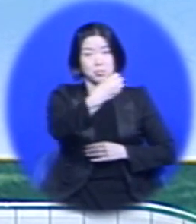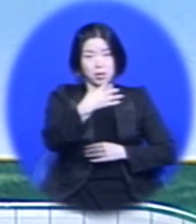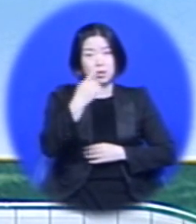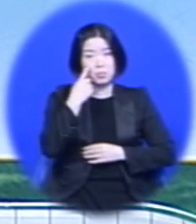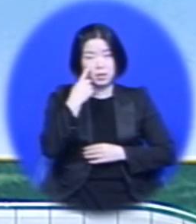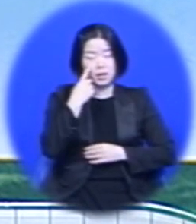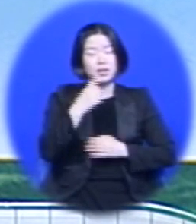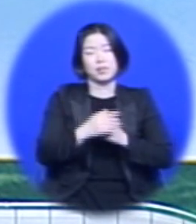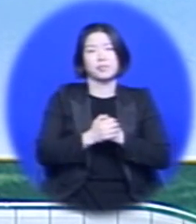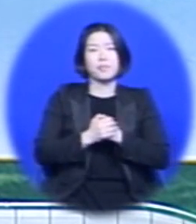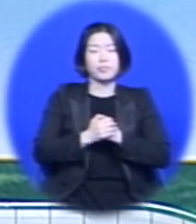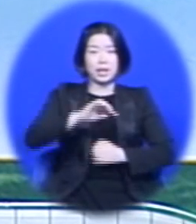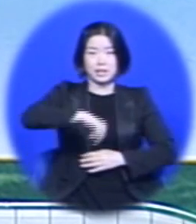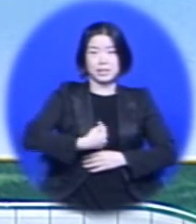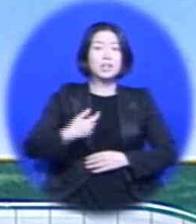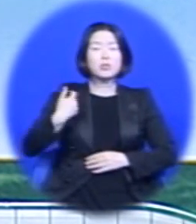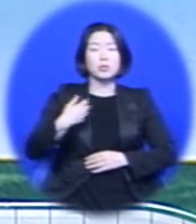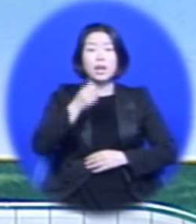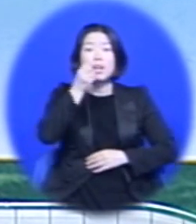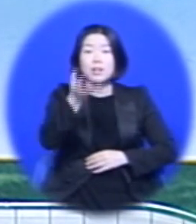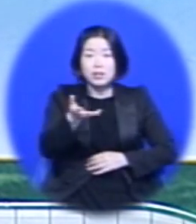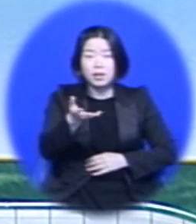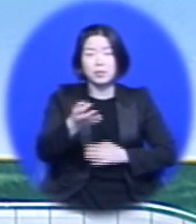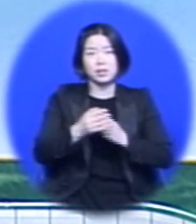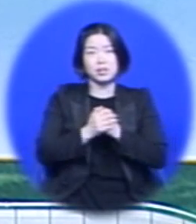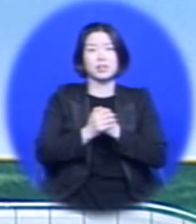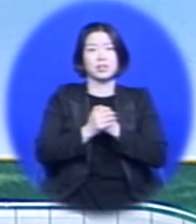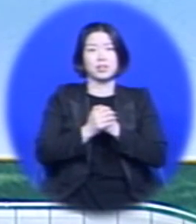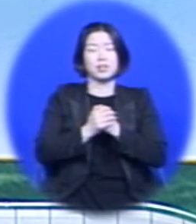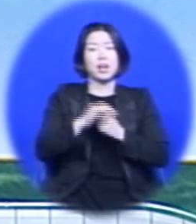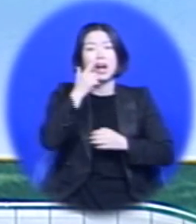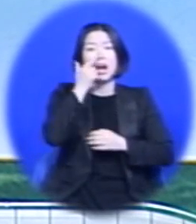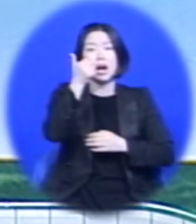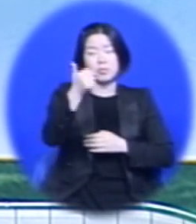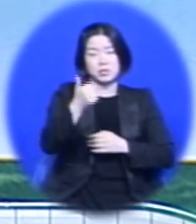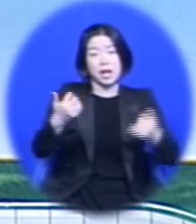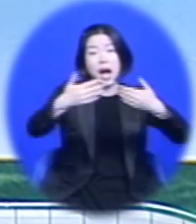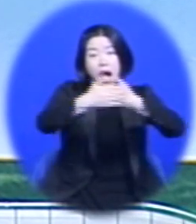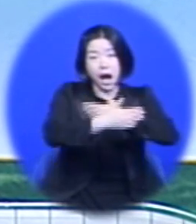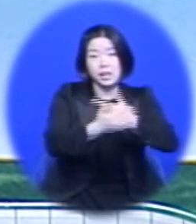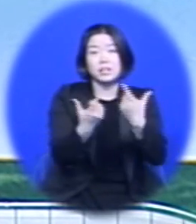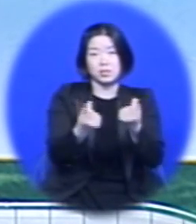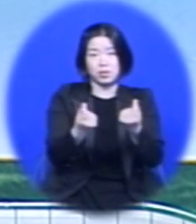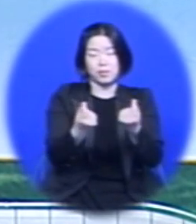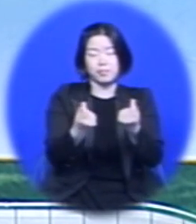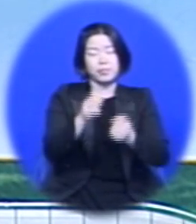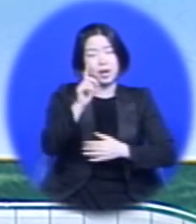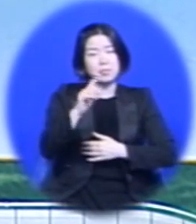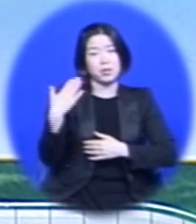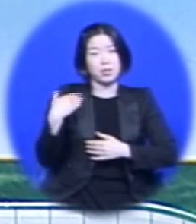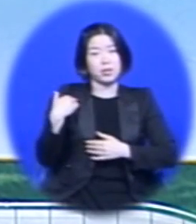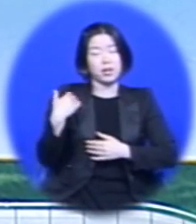그러니까 자기도 모르게 튀어나온 이야기가 아버지에게 안긴 것처럼 한번